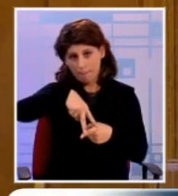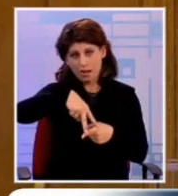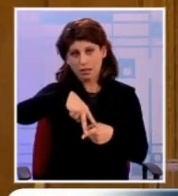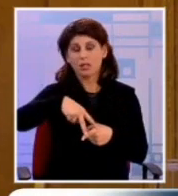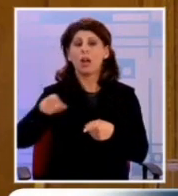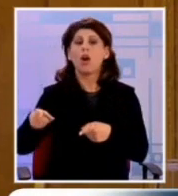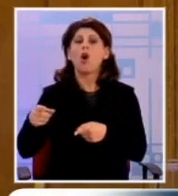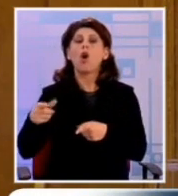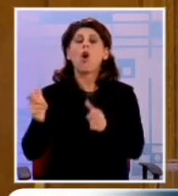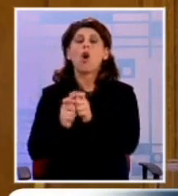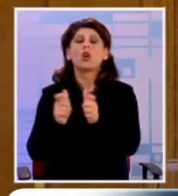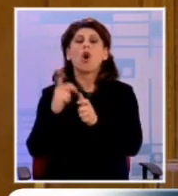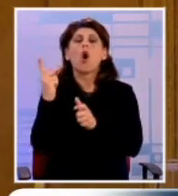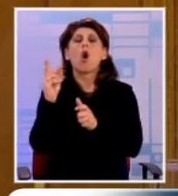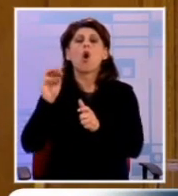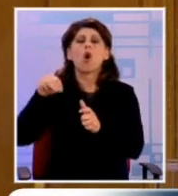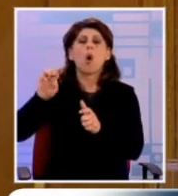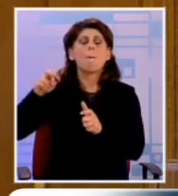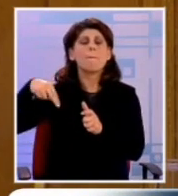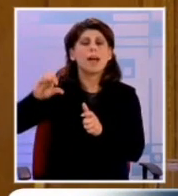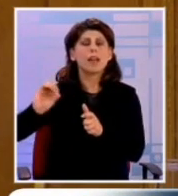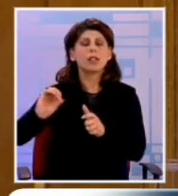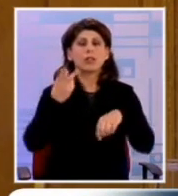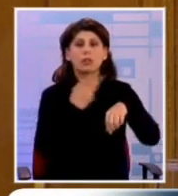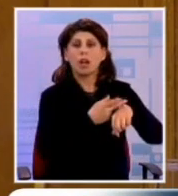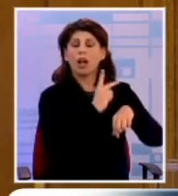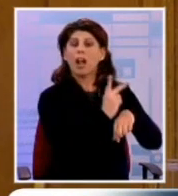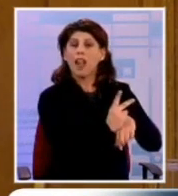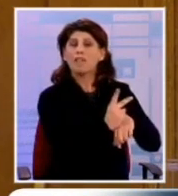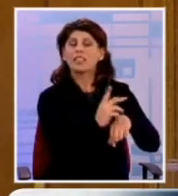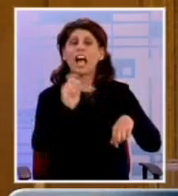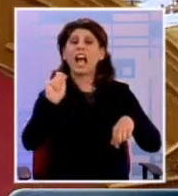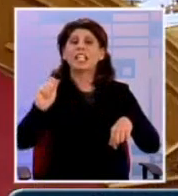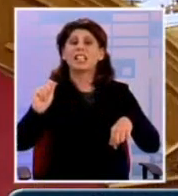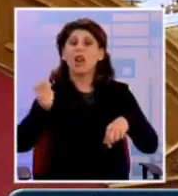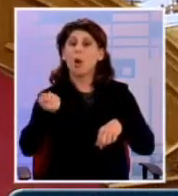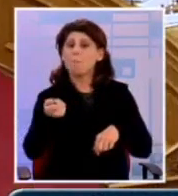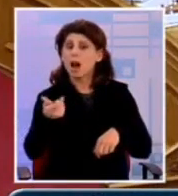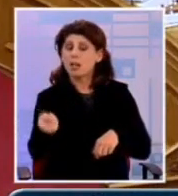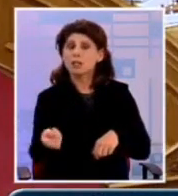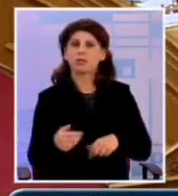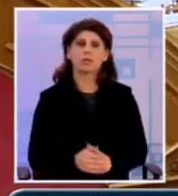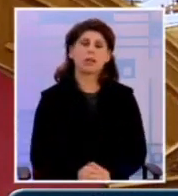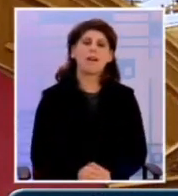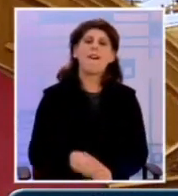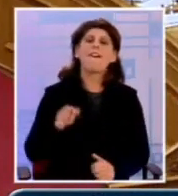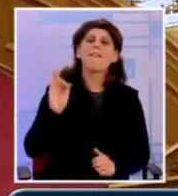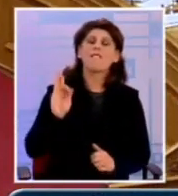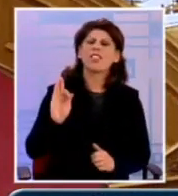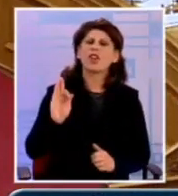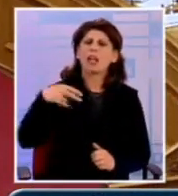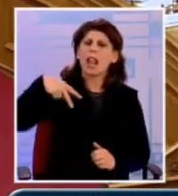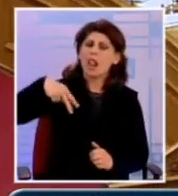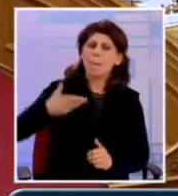Άρτας, Καλάβρητα και Δίστομο και Αγχίαλος Μαγνησίας και Υπάτη Φθιώτιδας και Κερπινή